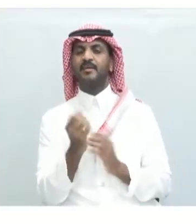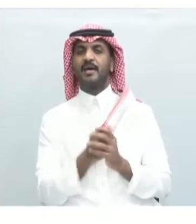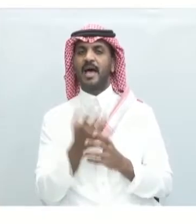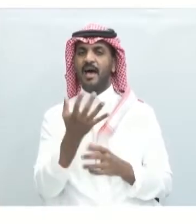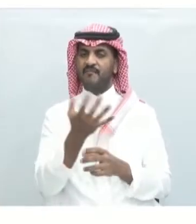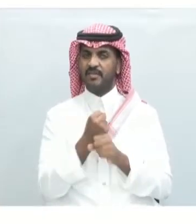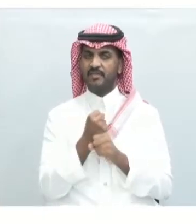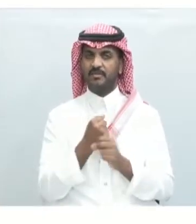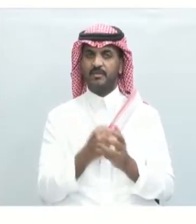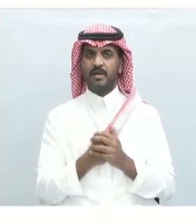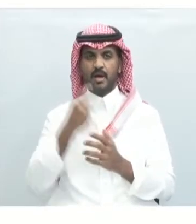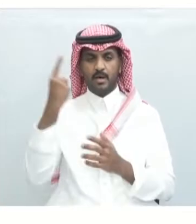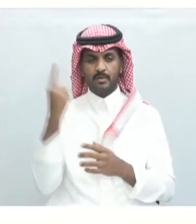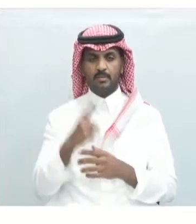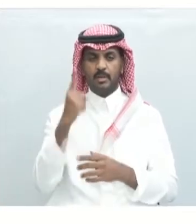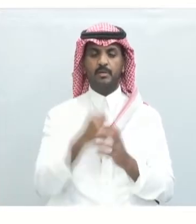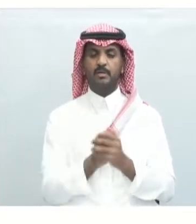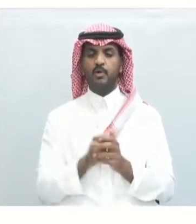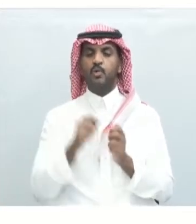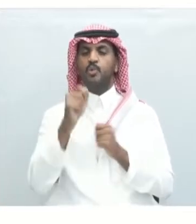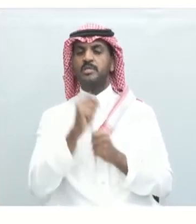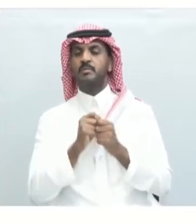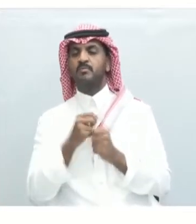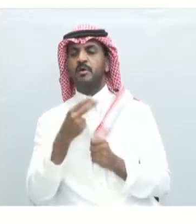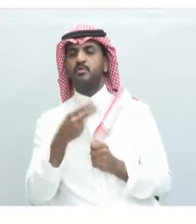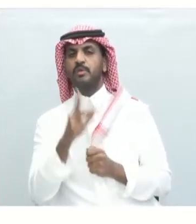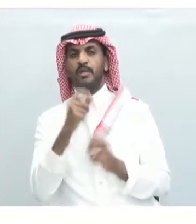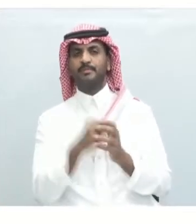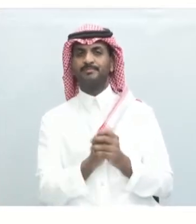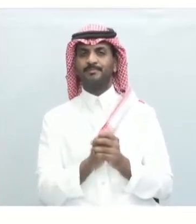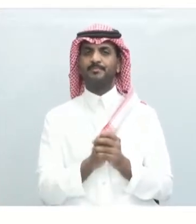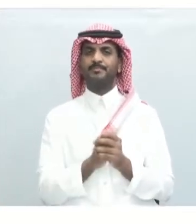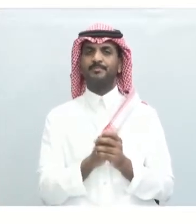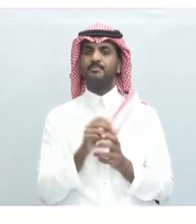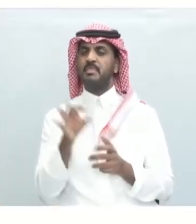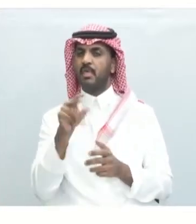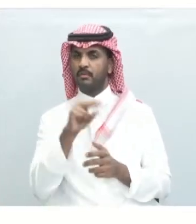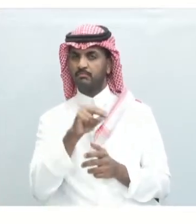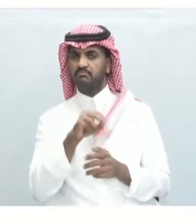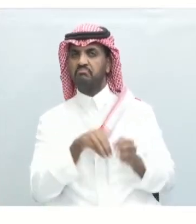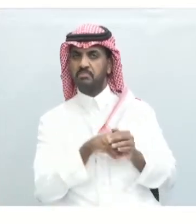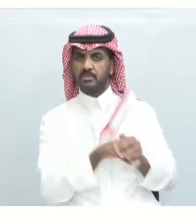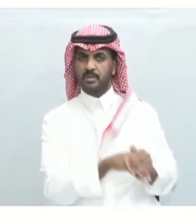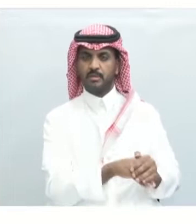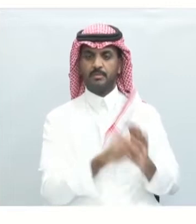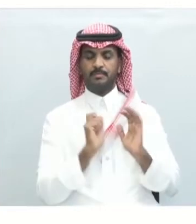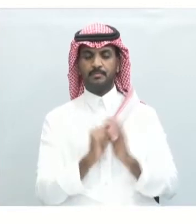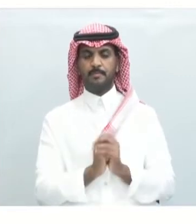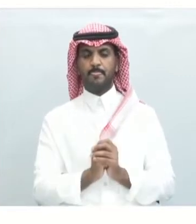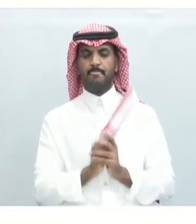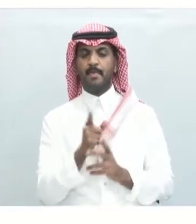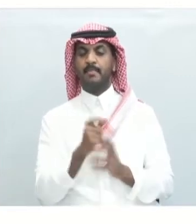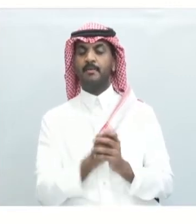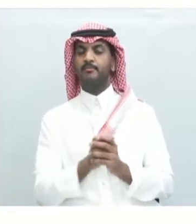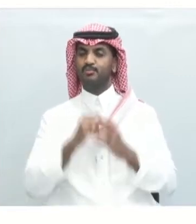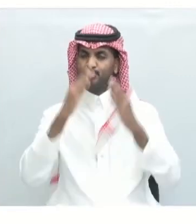احفظ هذه اليد عما حرم الله عز وجل واستعملها فيما يرضي الله عز وجل مثال ذلك كالصدقه فهذا